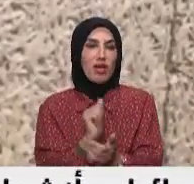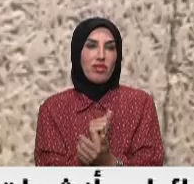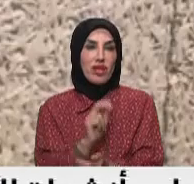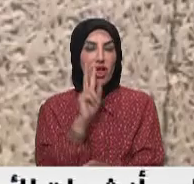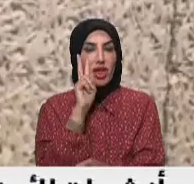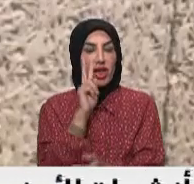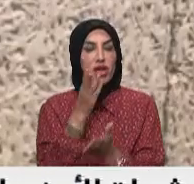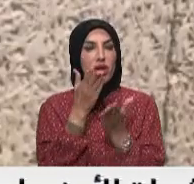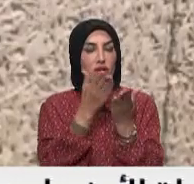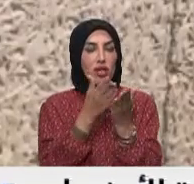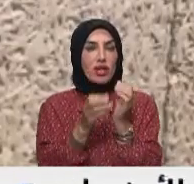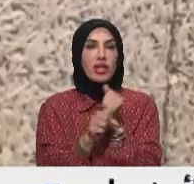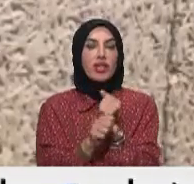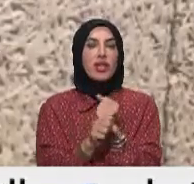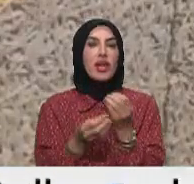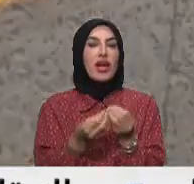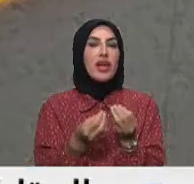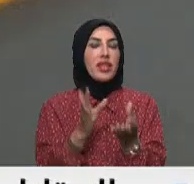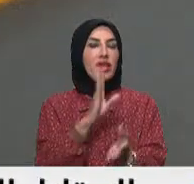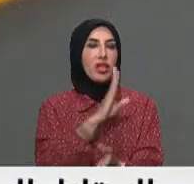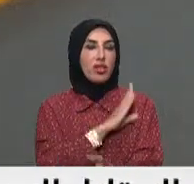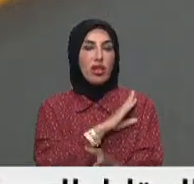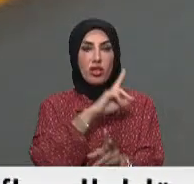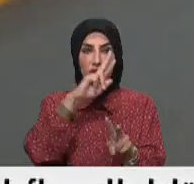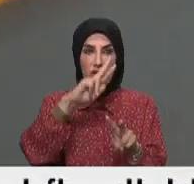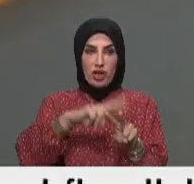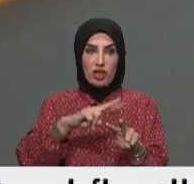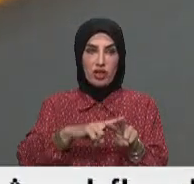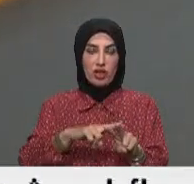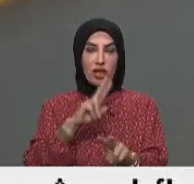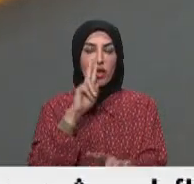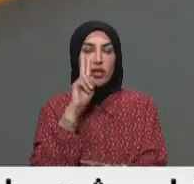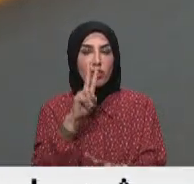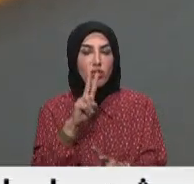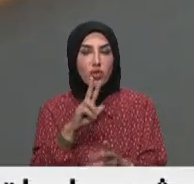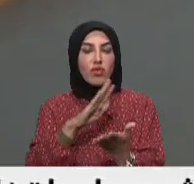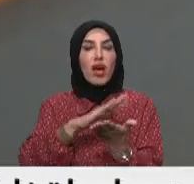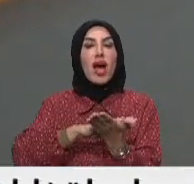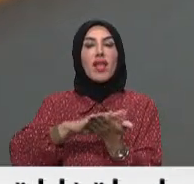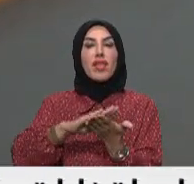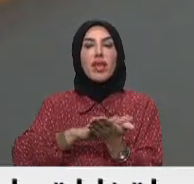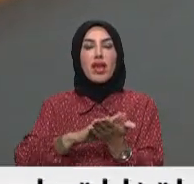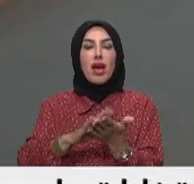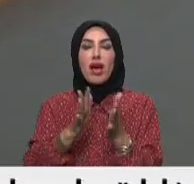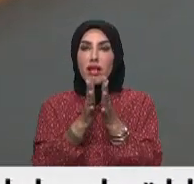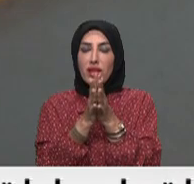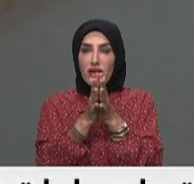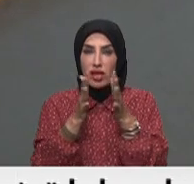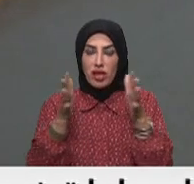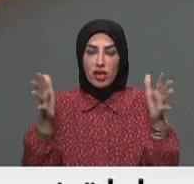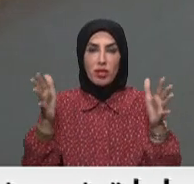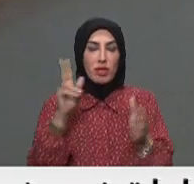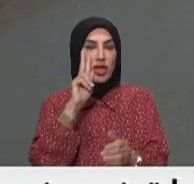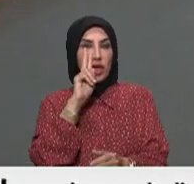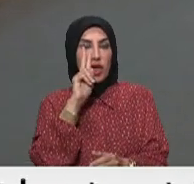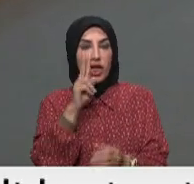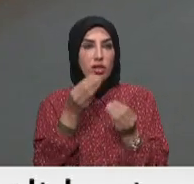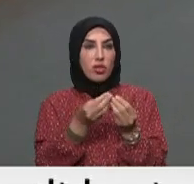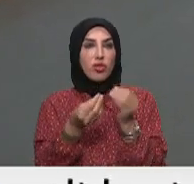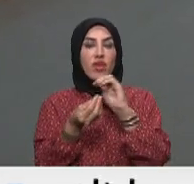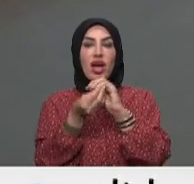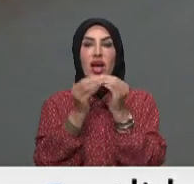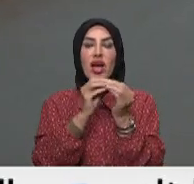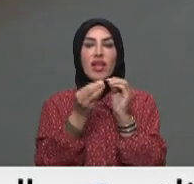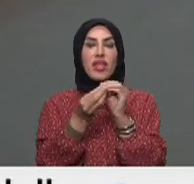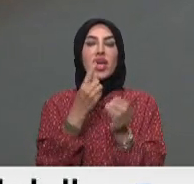نشرها المتحدث باسم جيش الاحتلال هناك مساحة واسعة أشير إليها باللون الأحمر